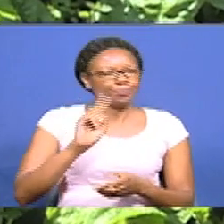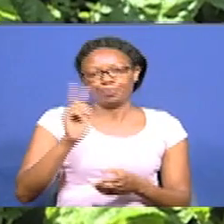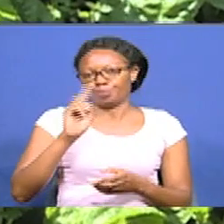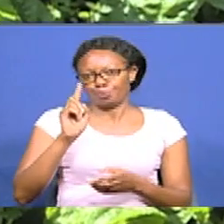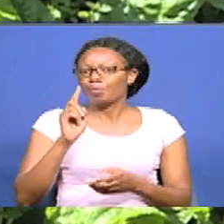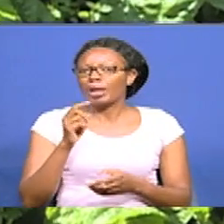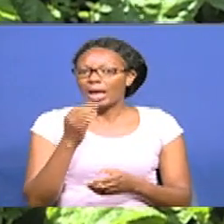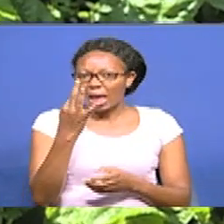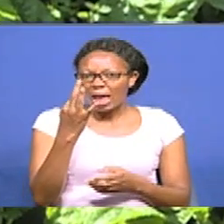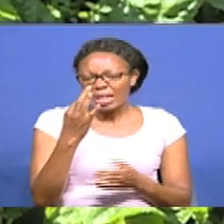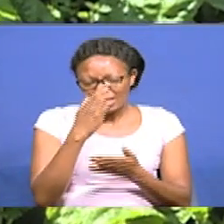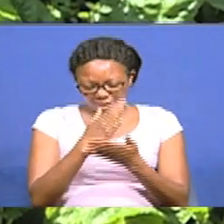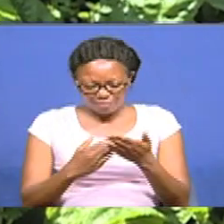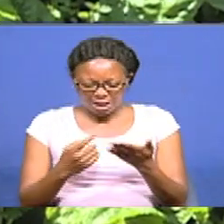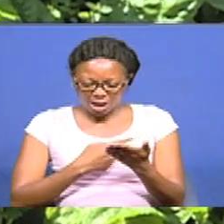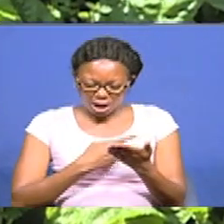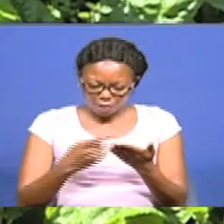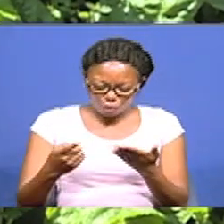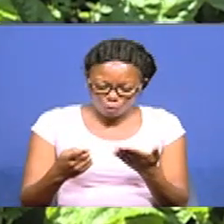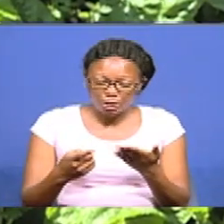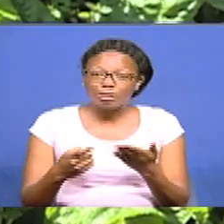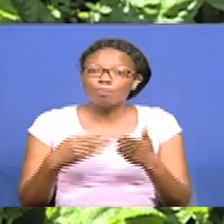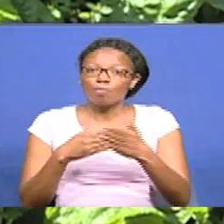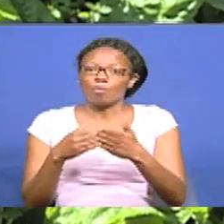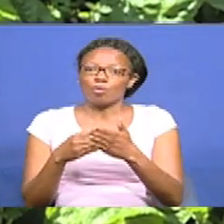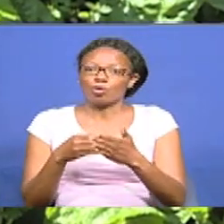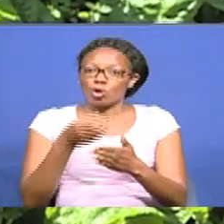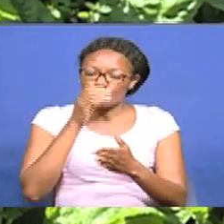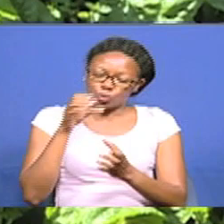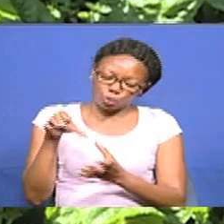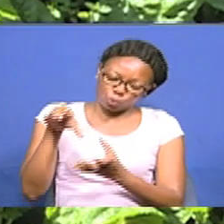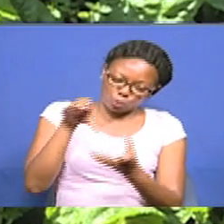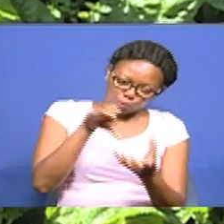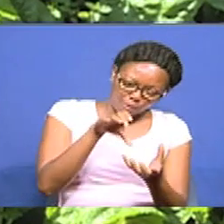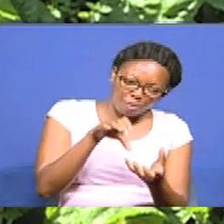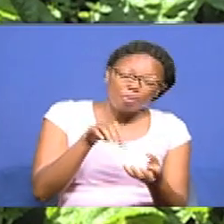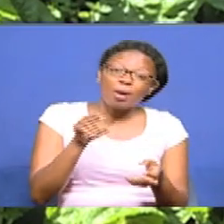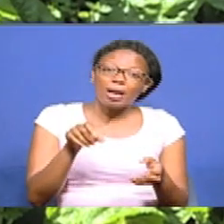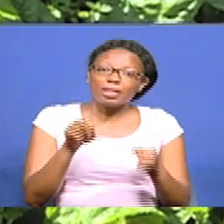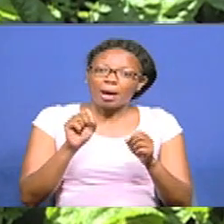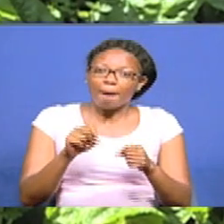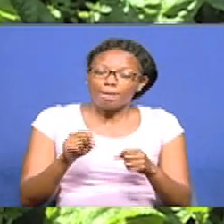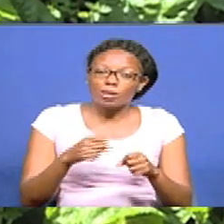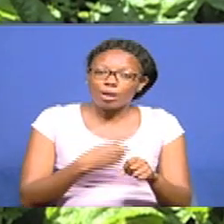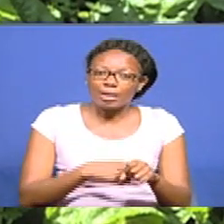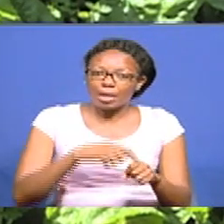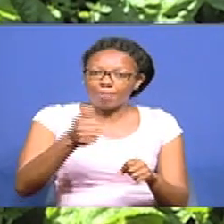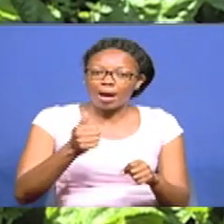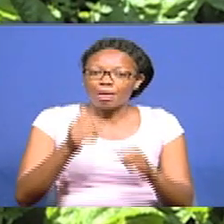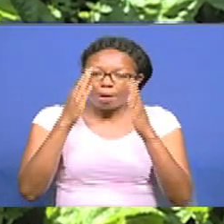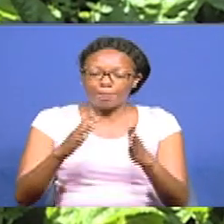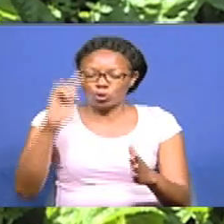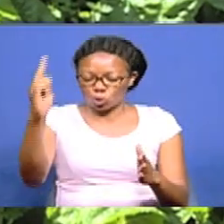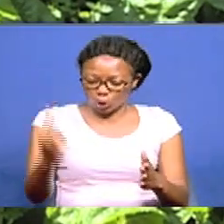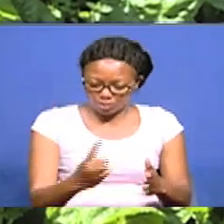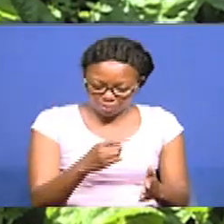3 na nusu, unakata maji ndio ufanye hardening, ndio uikaushe. Yule mkulima ataikujia, ataweza